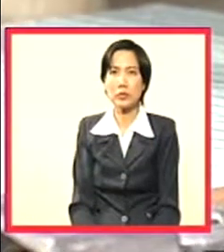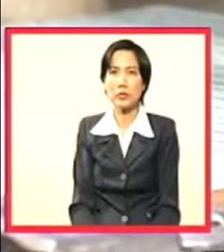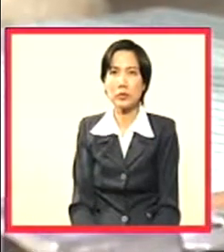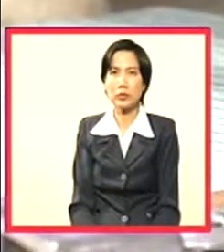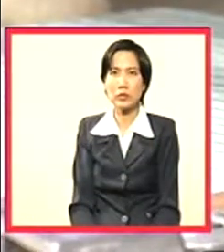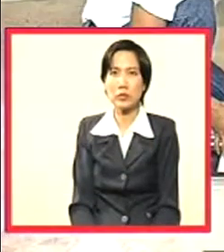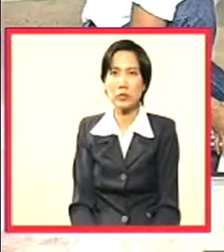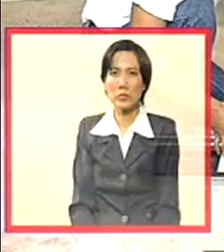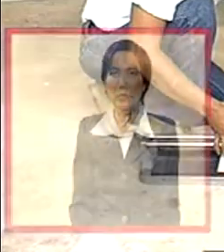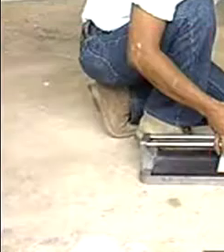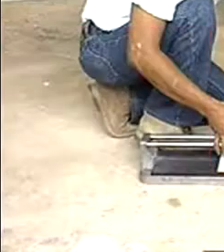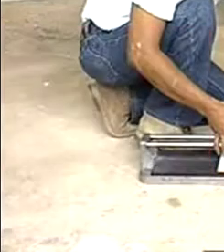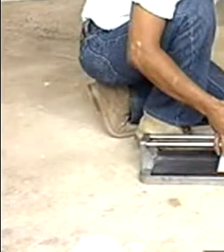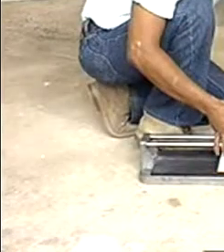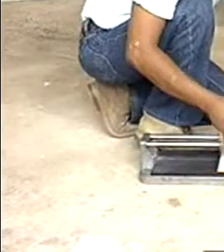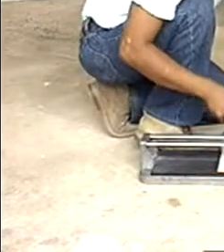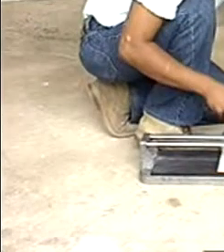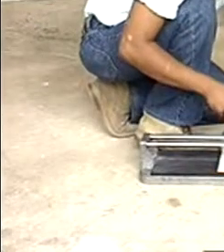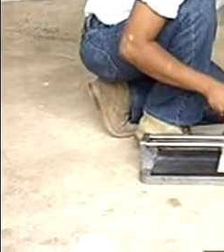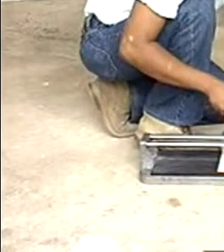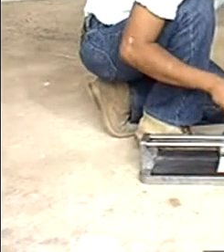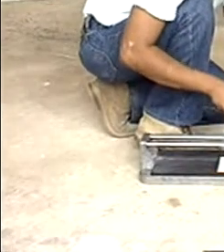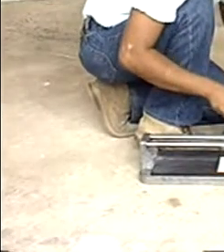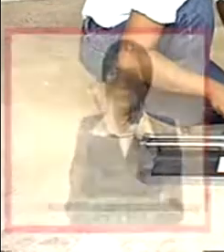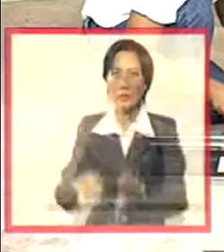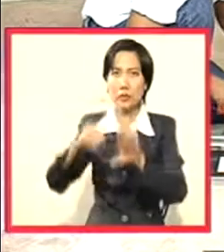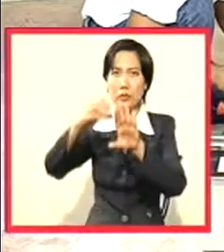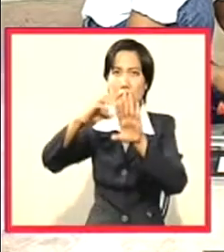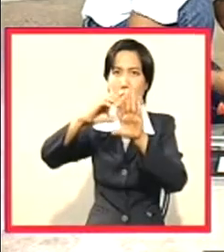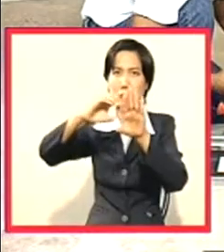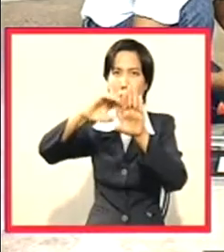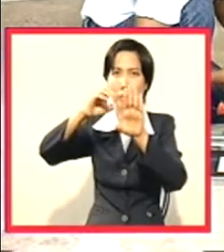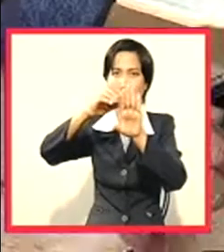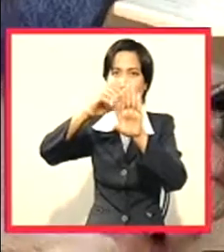กระเบื้องชนิดแท่นตัดกรีดลงบนผิวเคลือบในส่วนที่1แล้วแยกออก